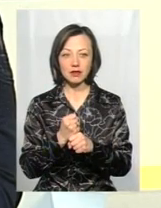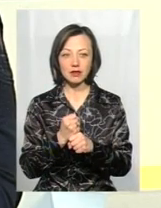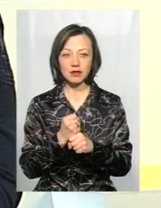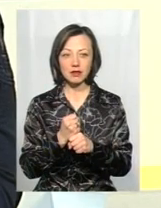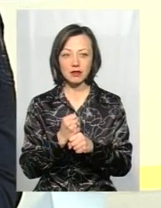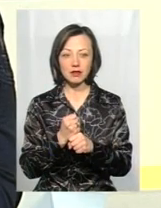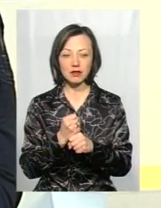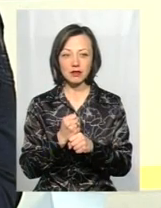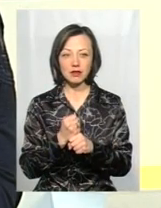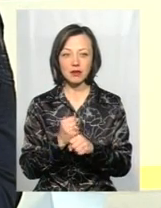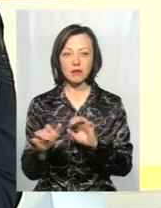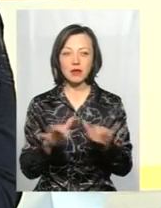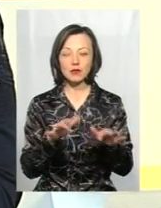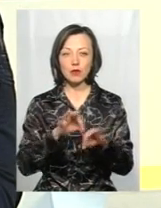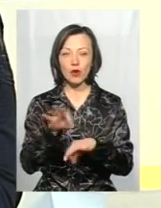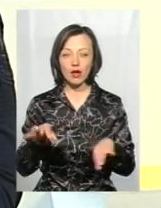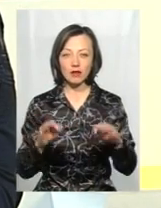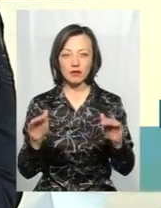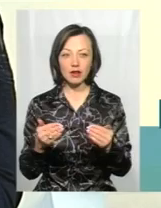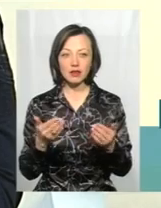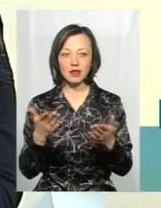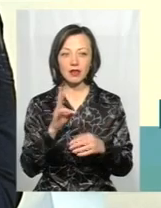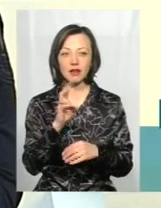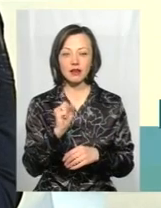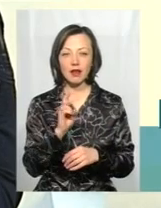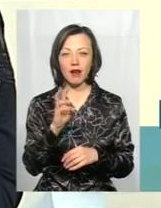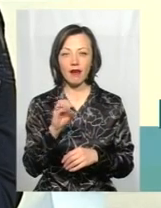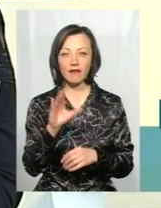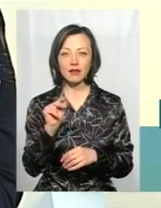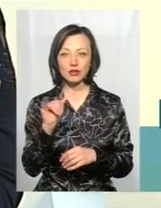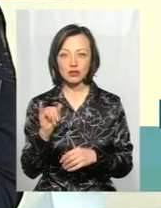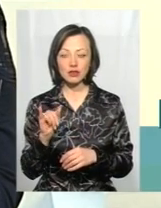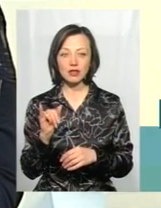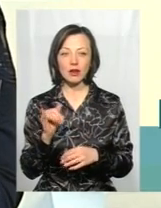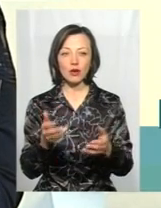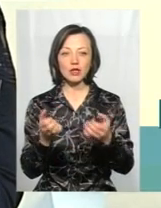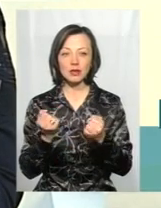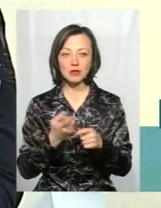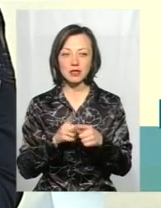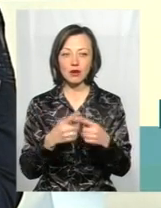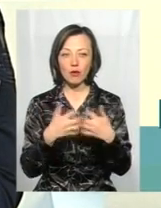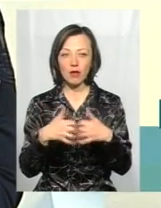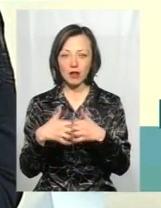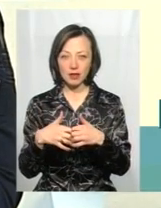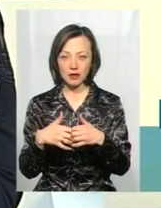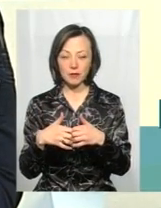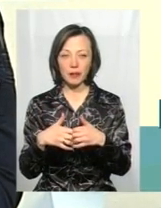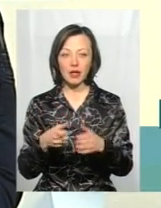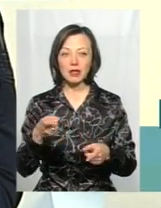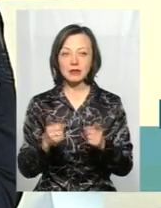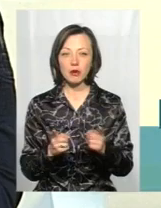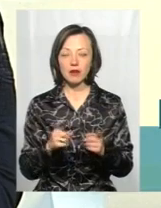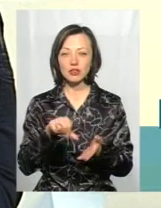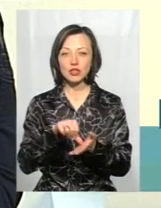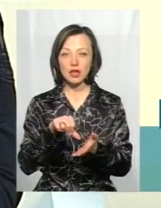була менеджером проєкту, в рамках якого якраз і Наркевицька об'єднана територіальна громада отримала це обладнання. Насправді,